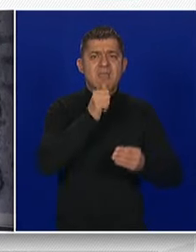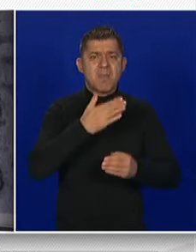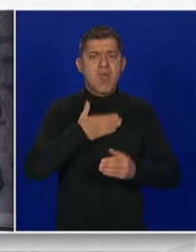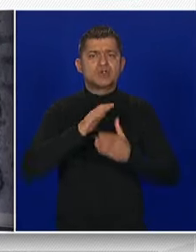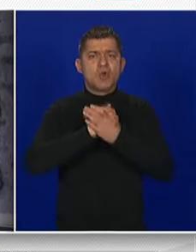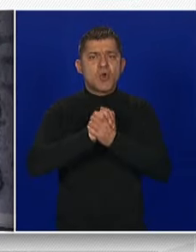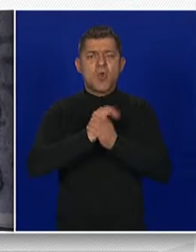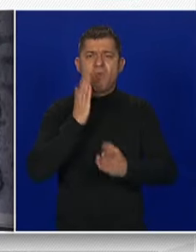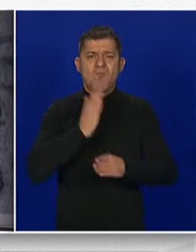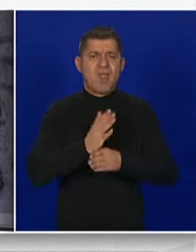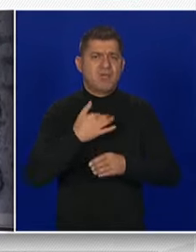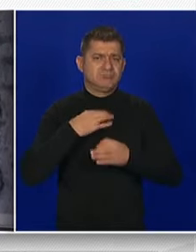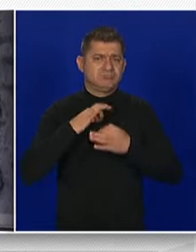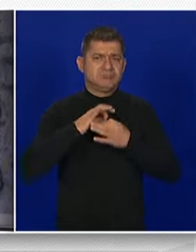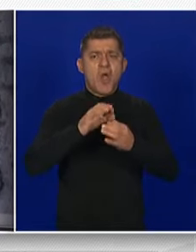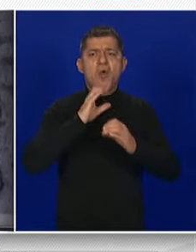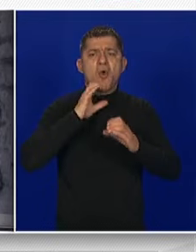svakodnevno komuniciraju. Dakle,